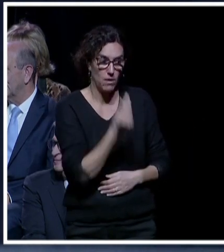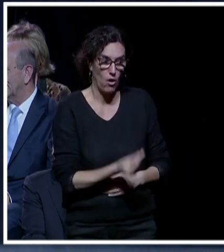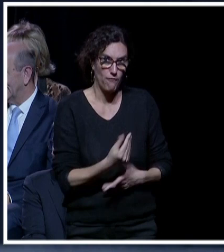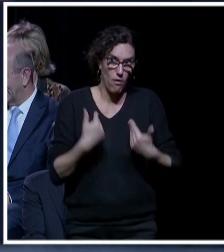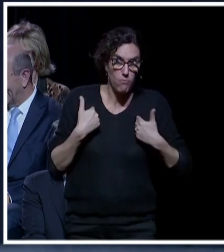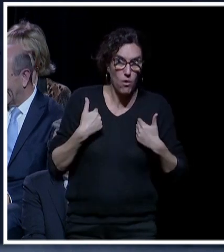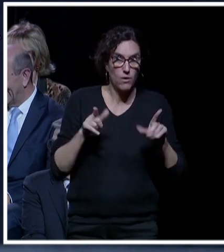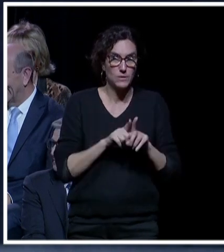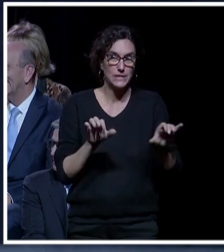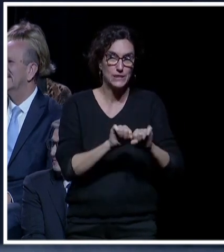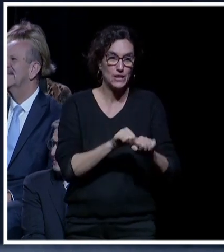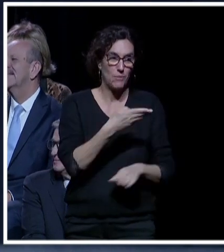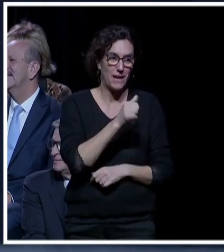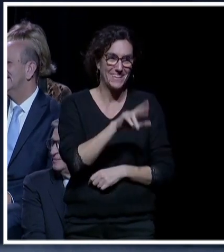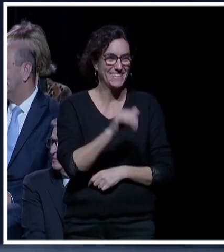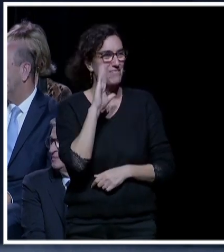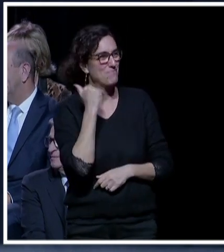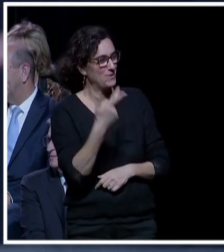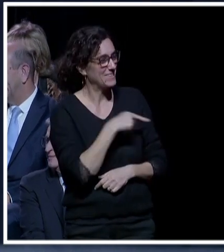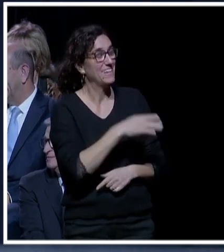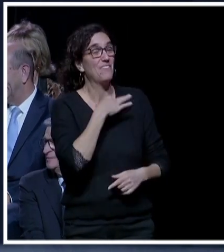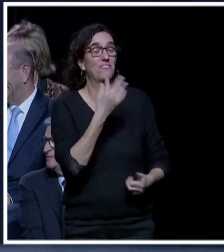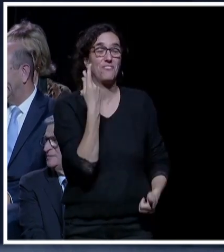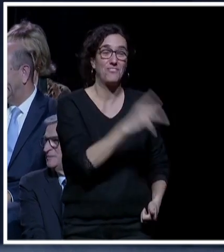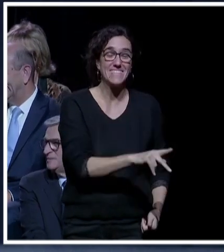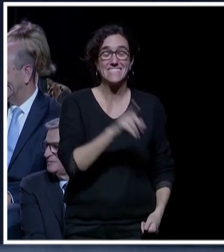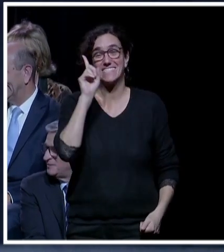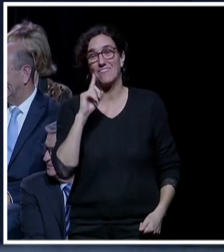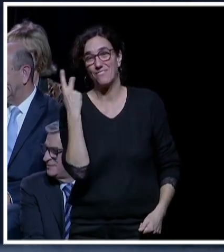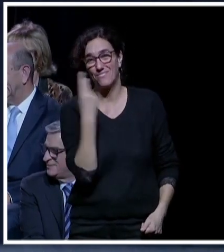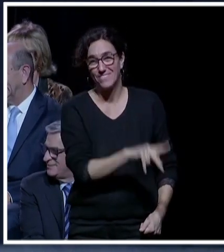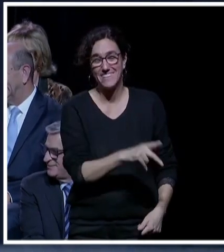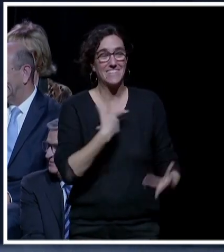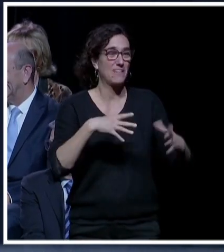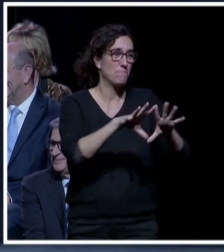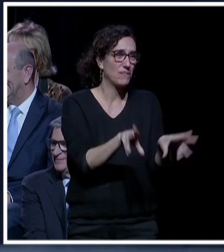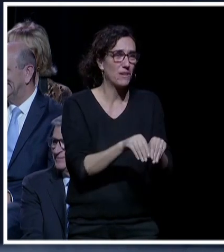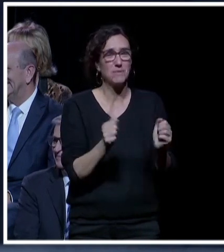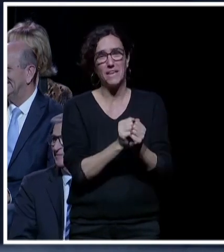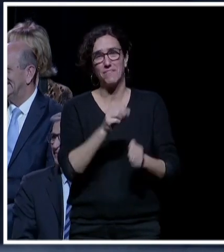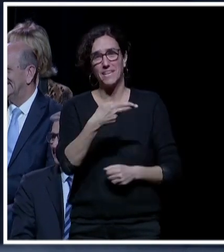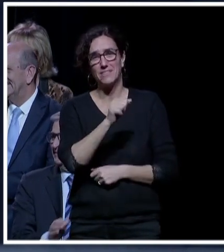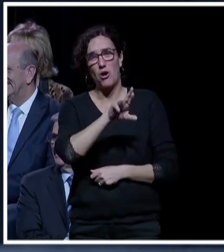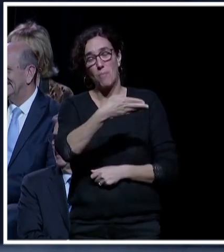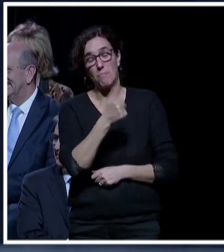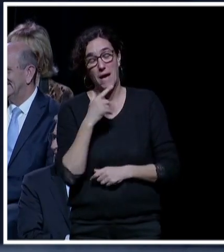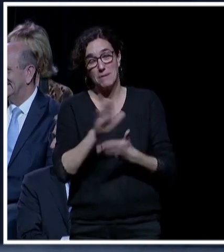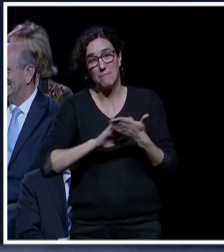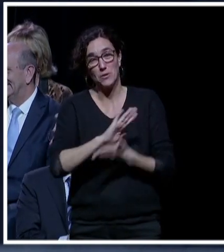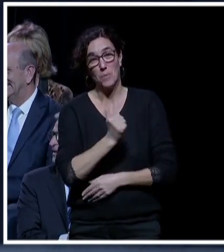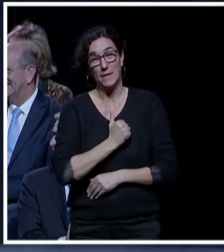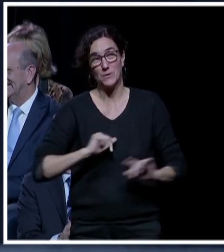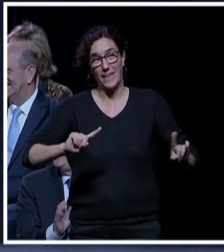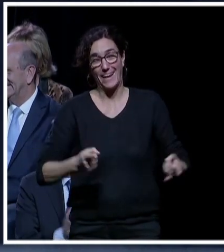félicite pour son fils, pour sa fille, pour tout ce qu'il fait en famille avec Norma. Voilà, message personnel, je referme la